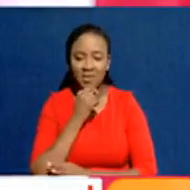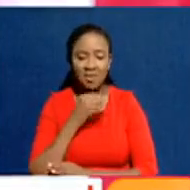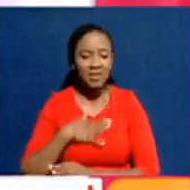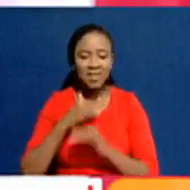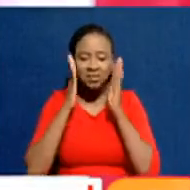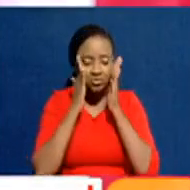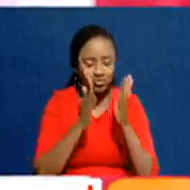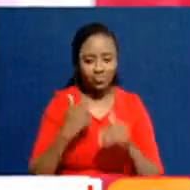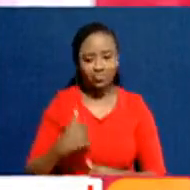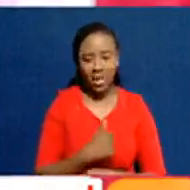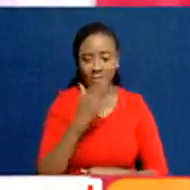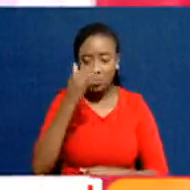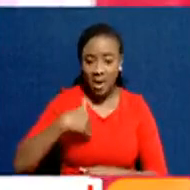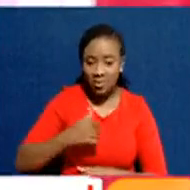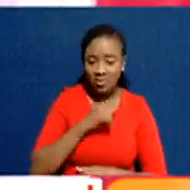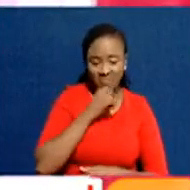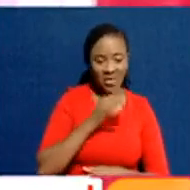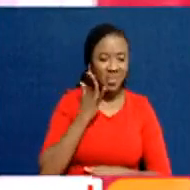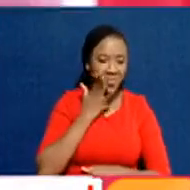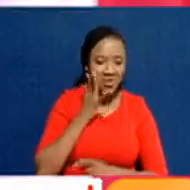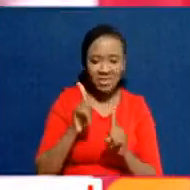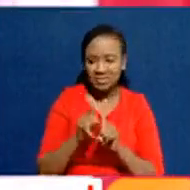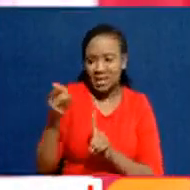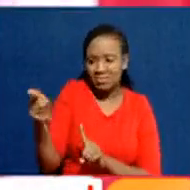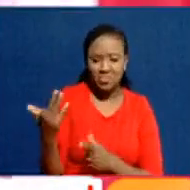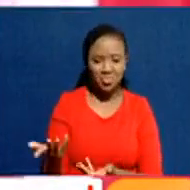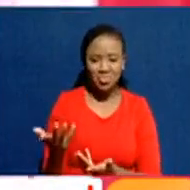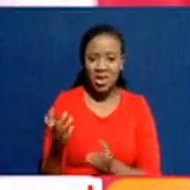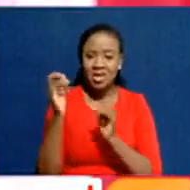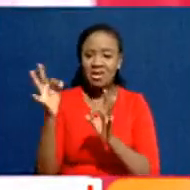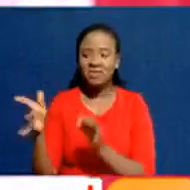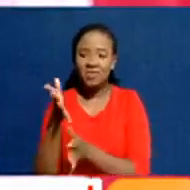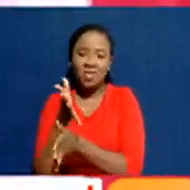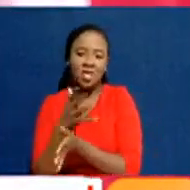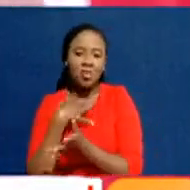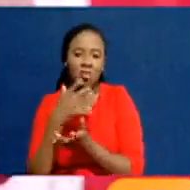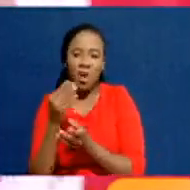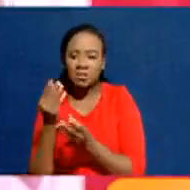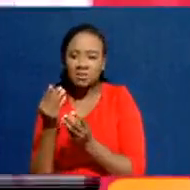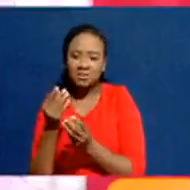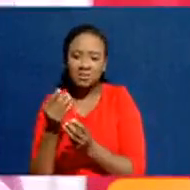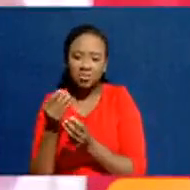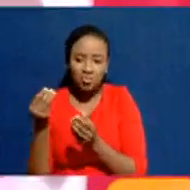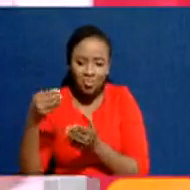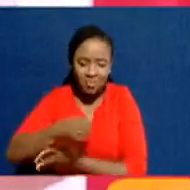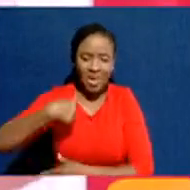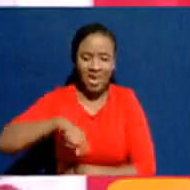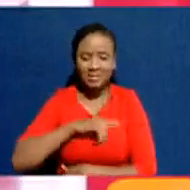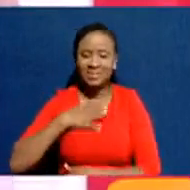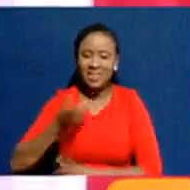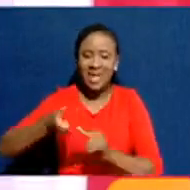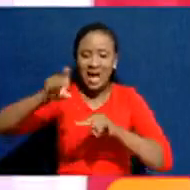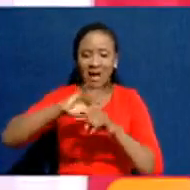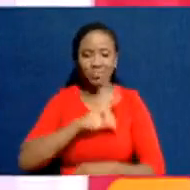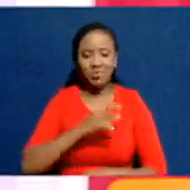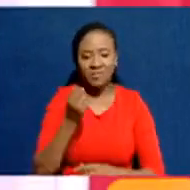sisi ni wasasi kama nyinyi. Mukiketi mahali, tuongeleseni kitu kidogo. Kama